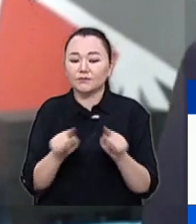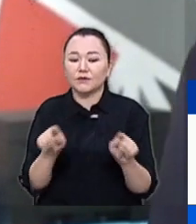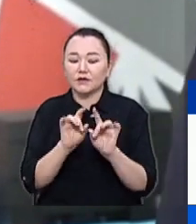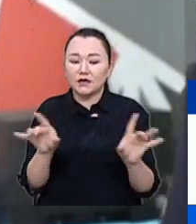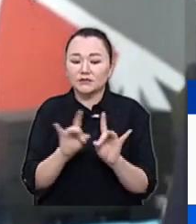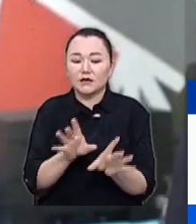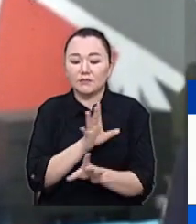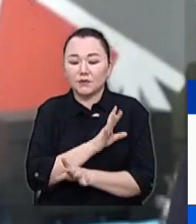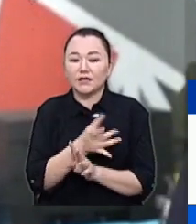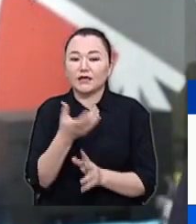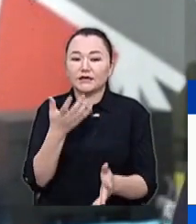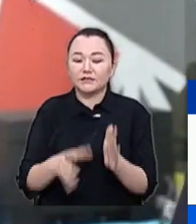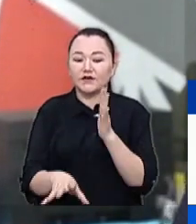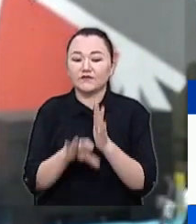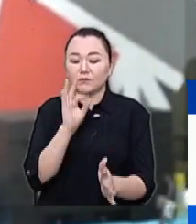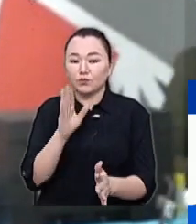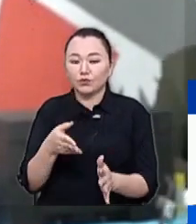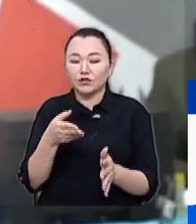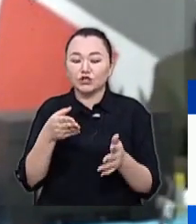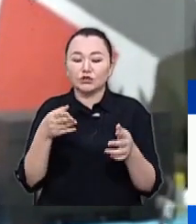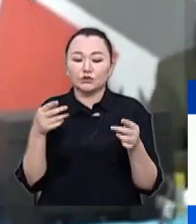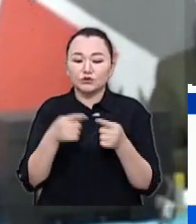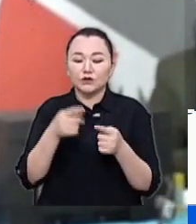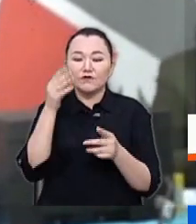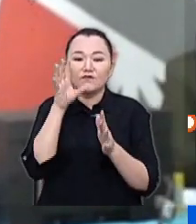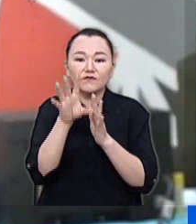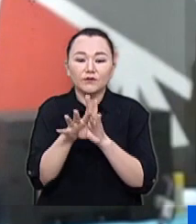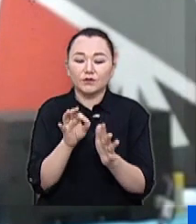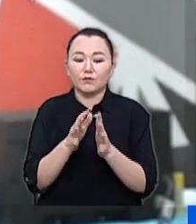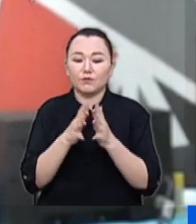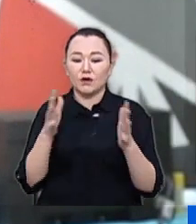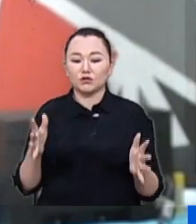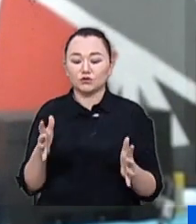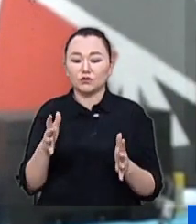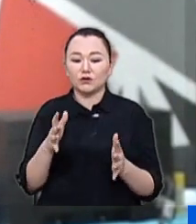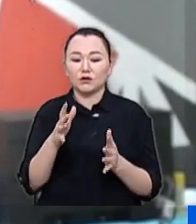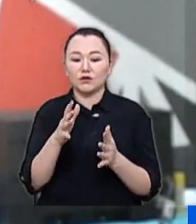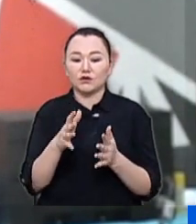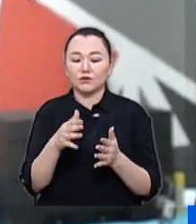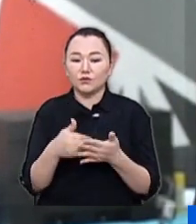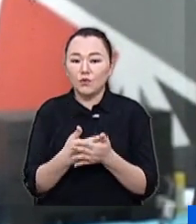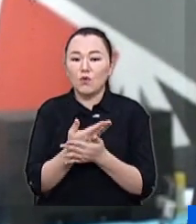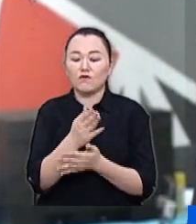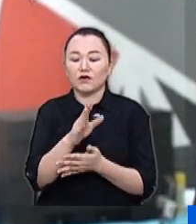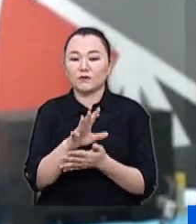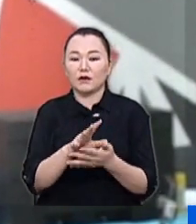беретін болса, бұл енді шын мағынасындағы таңдаудың бір үлкен жаңа үлгісі деп бағалауымыз керек.